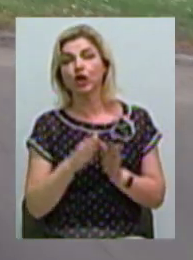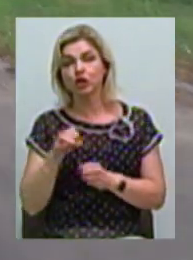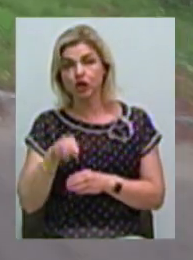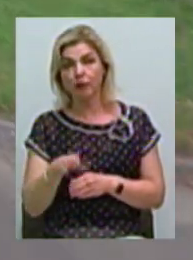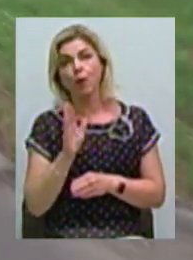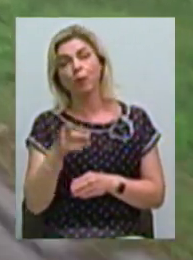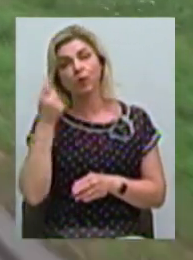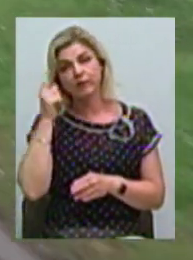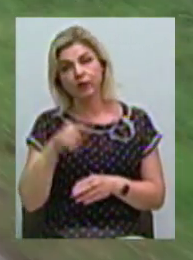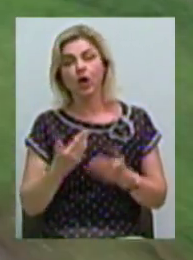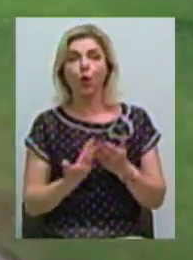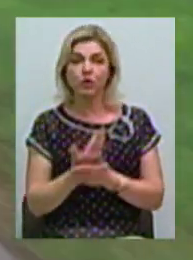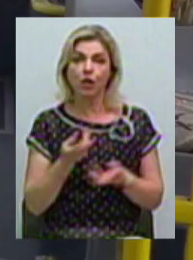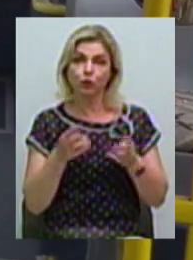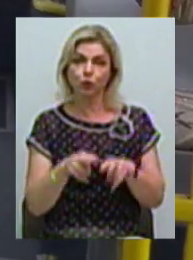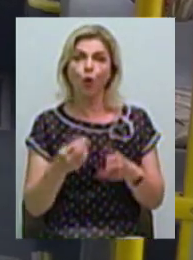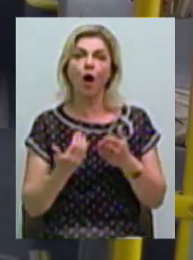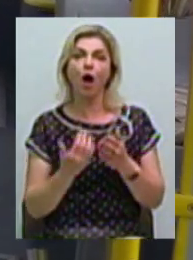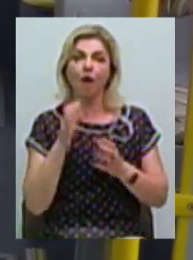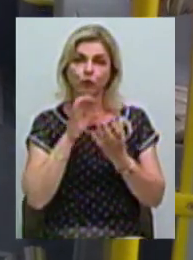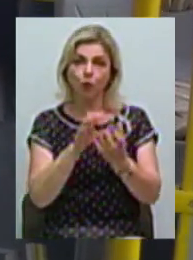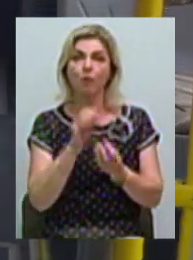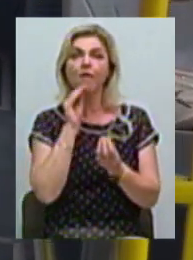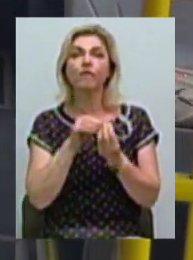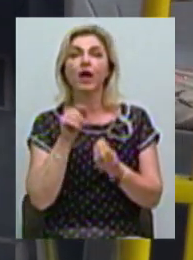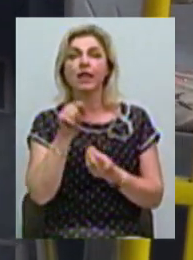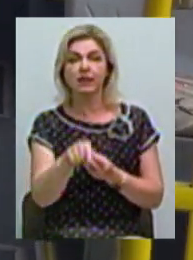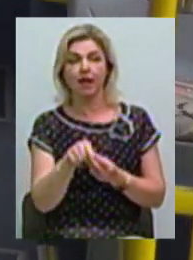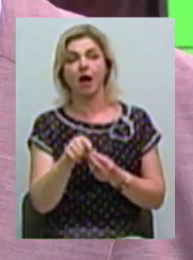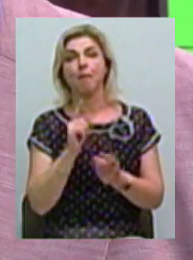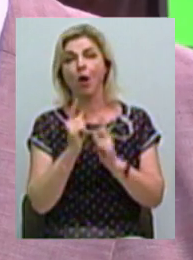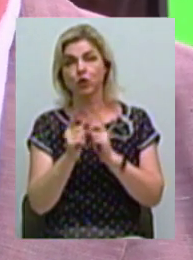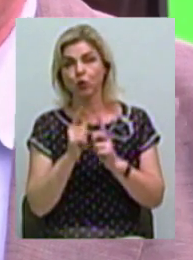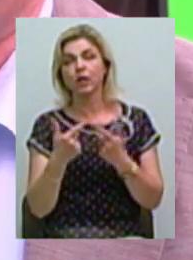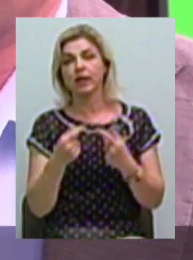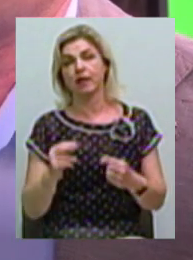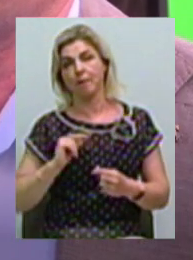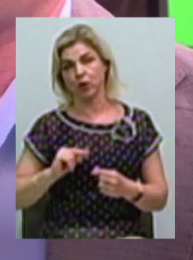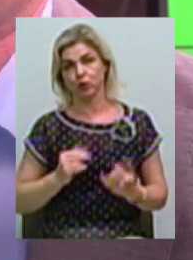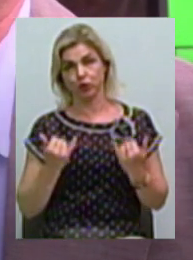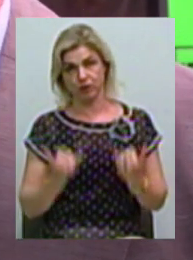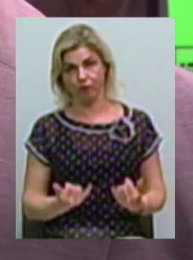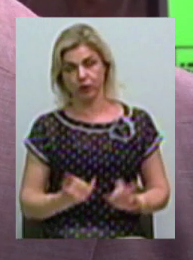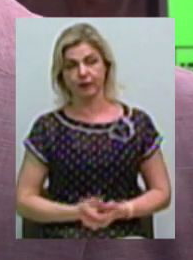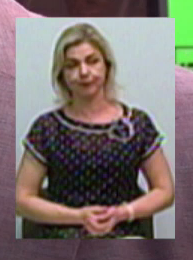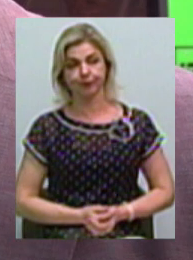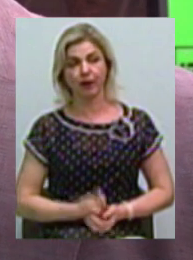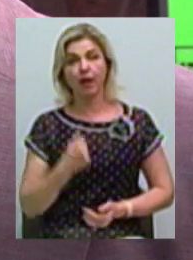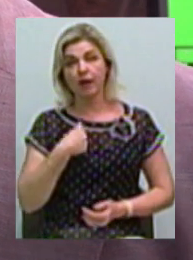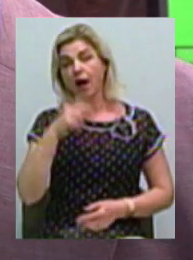чи залишаться нові автобуси на тих маршрутах, де працюють від сьогодні. Я надіюсь, у нас вийде реалізувати